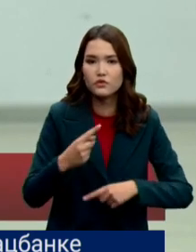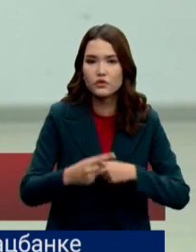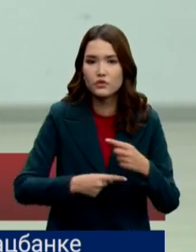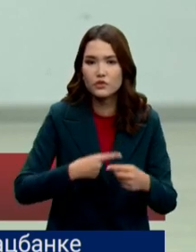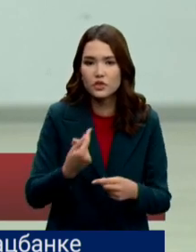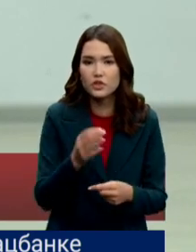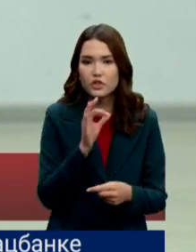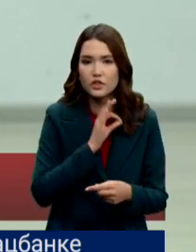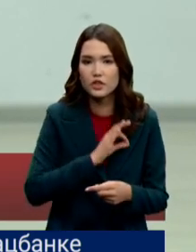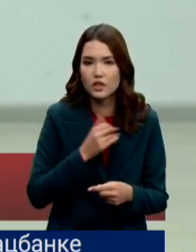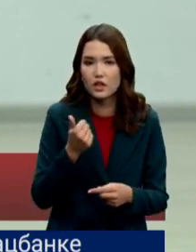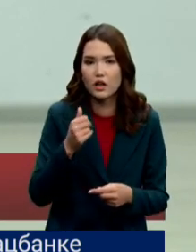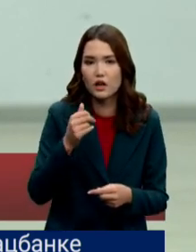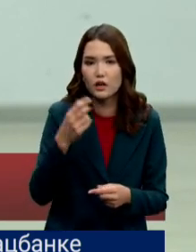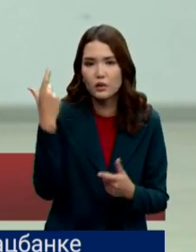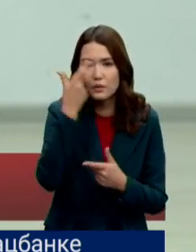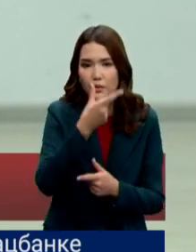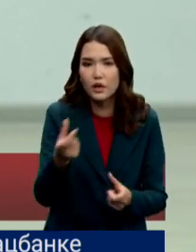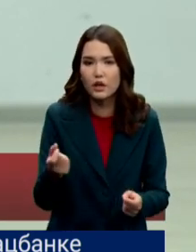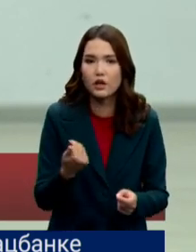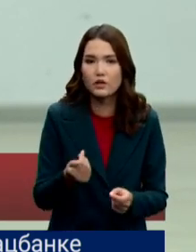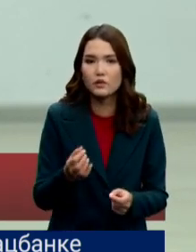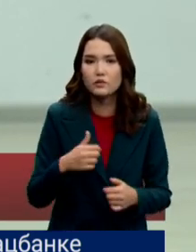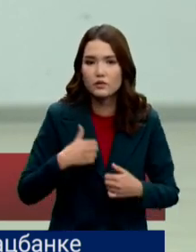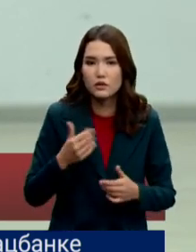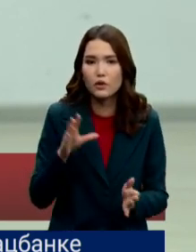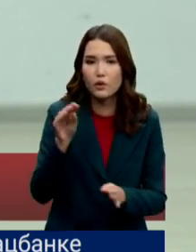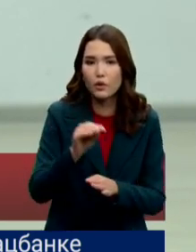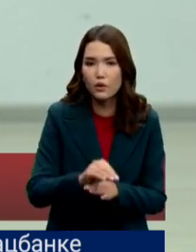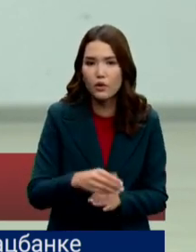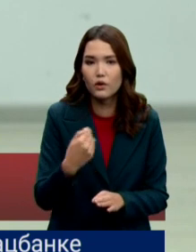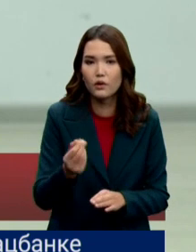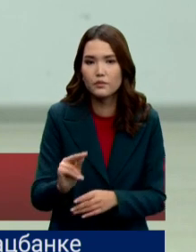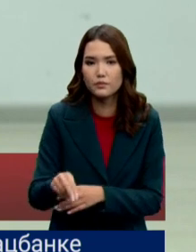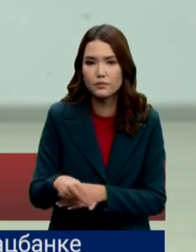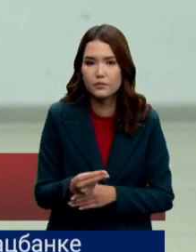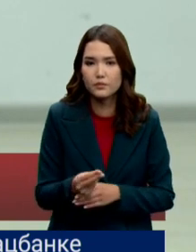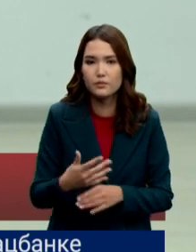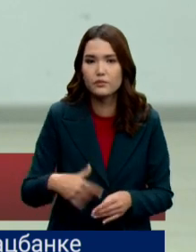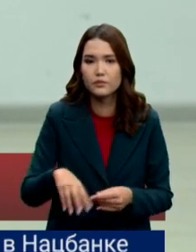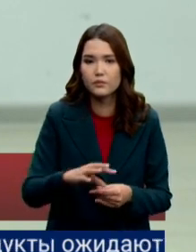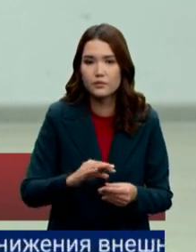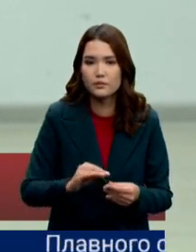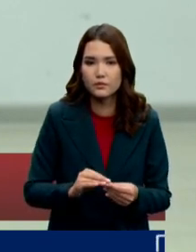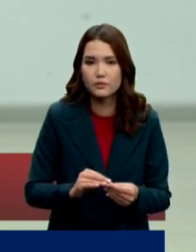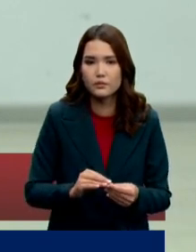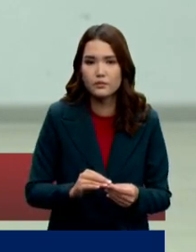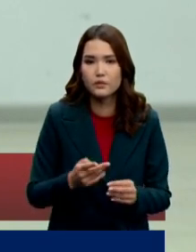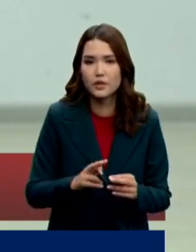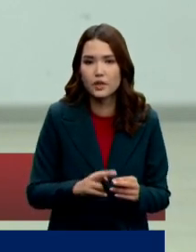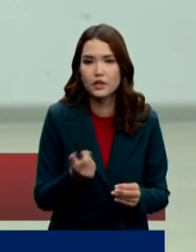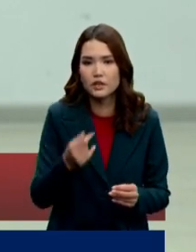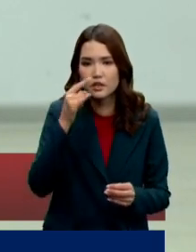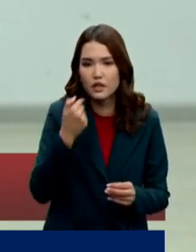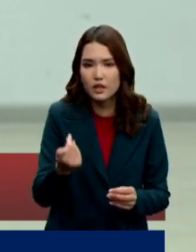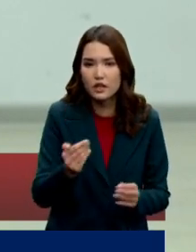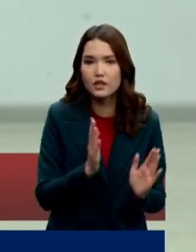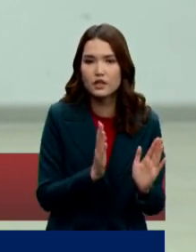біздің алдымызда тұрған міндет бұл үйдің ұстайықтары мен пәтерлердегі әр